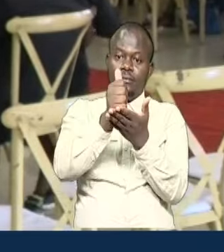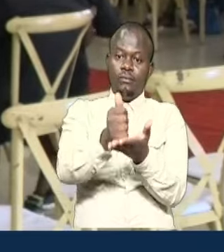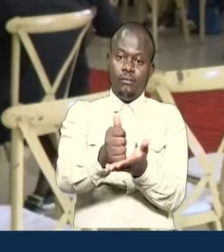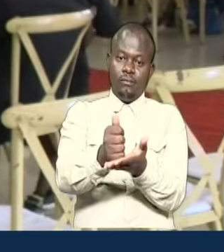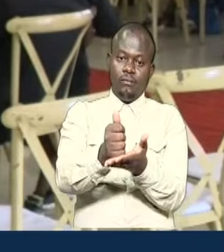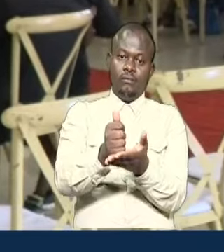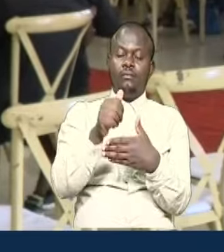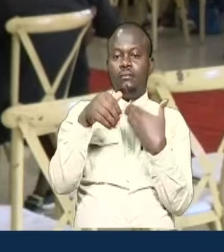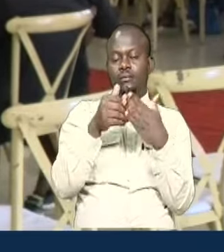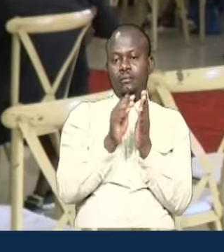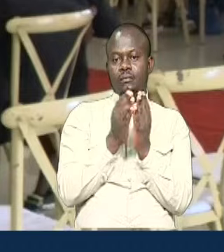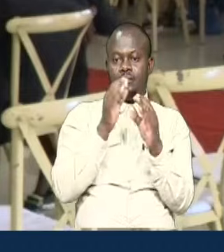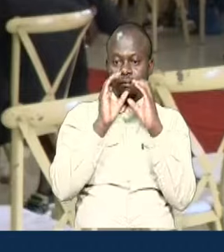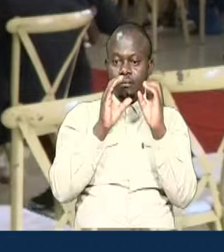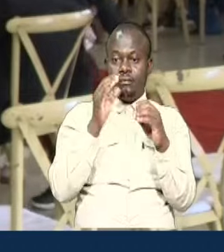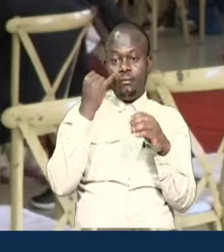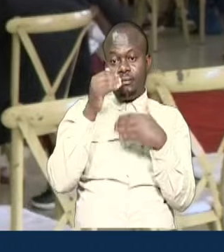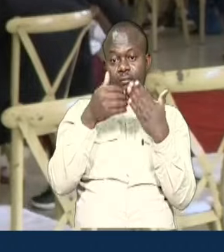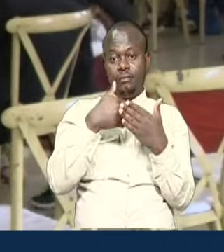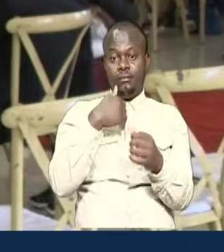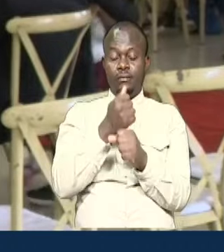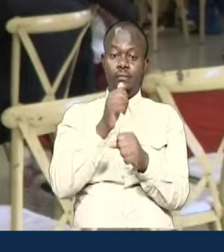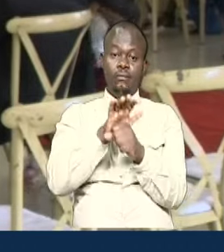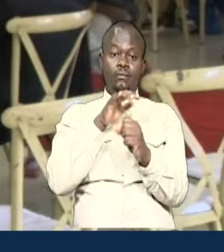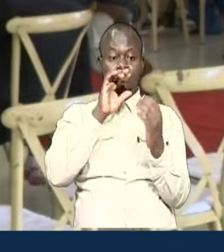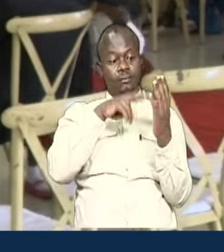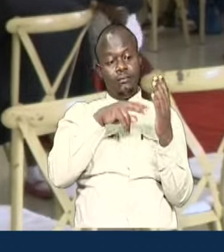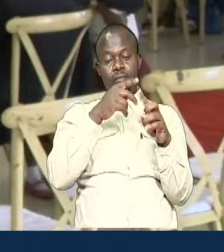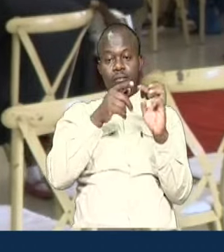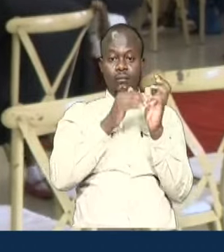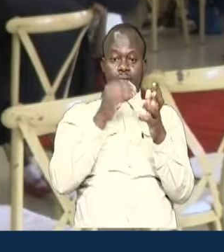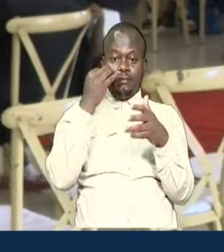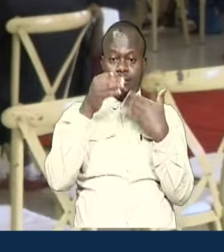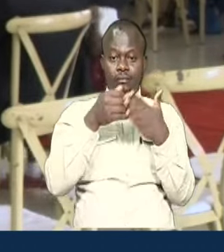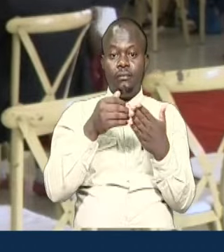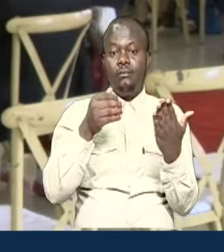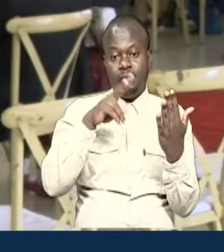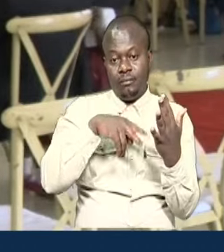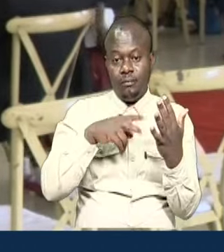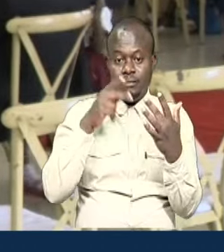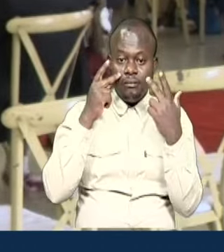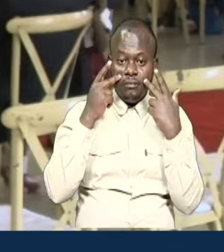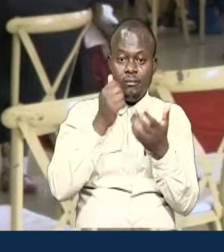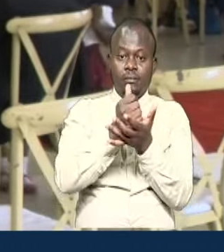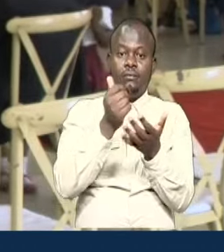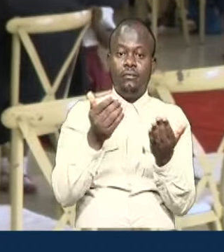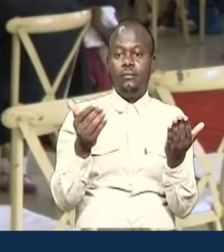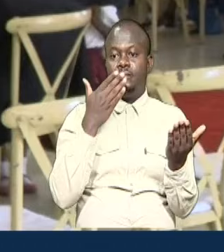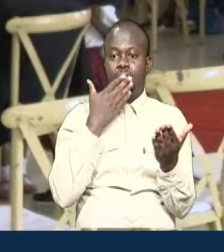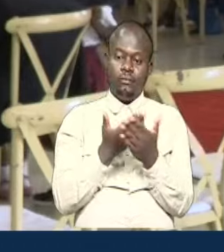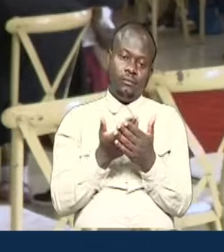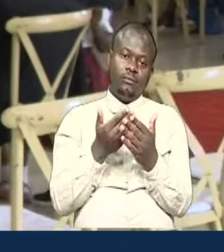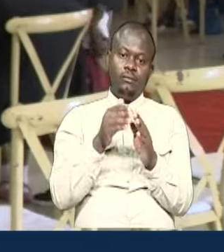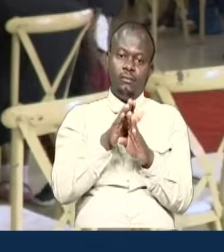muri iyo cahier de communication. Keretse ubaye ugira akazi kenshi ntubisome, ariko ubaye ubisoma usanga bafasha abana neza